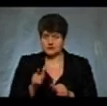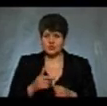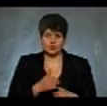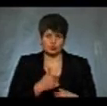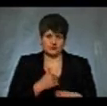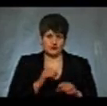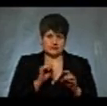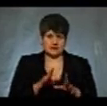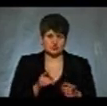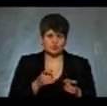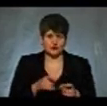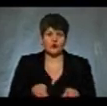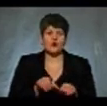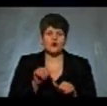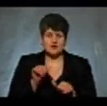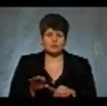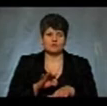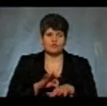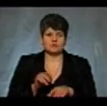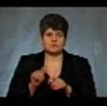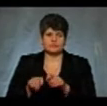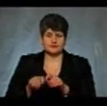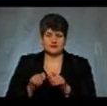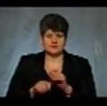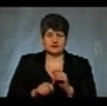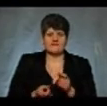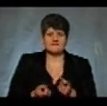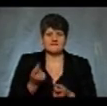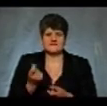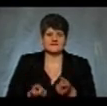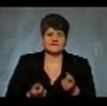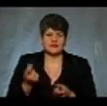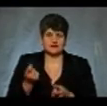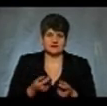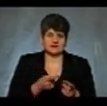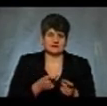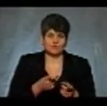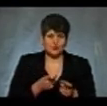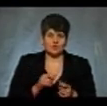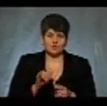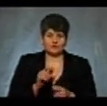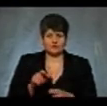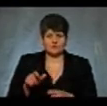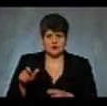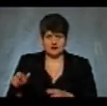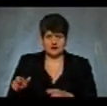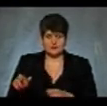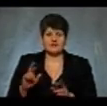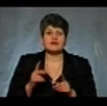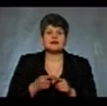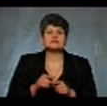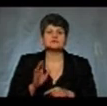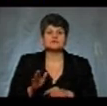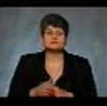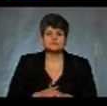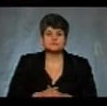зброї, поліція окремо також проводитиме розслідування з приводу виявлення зброї у громадян. Безпосередньо як це буде